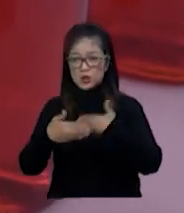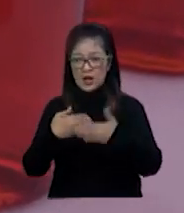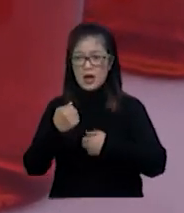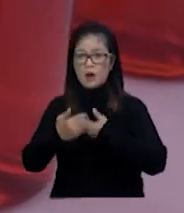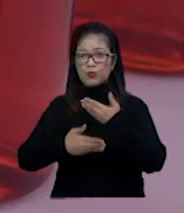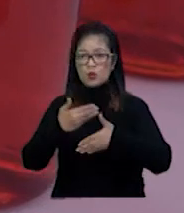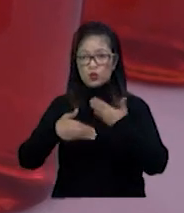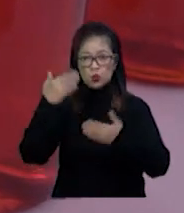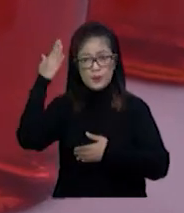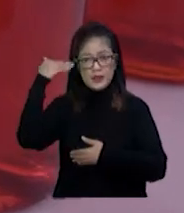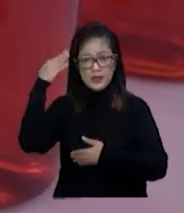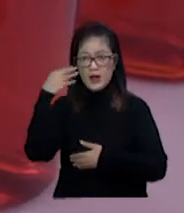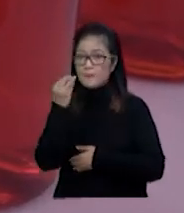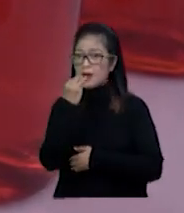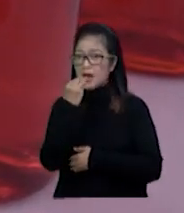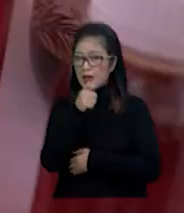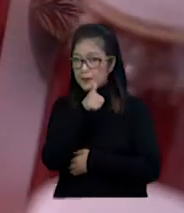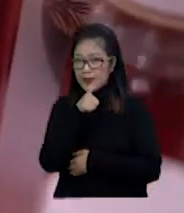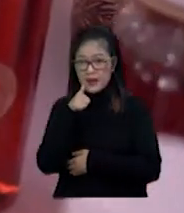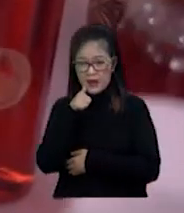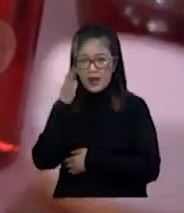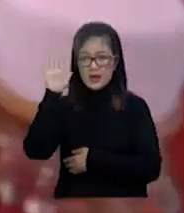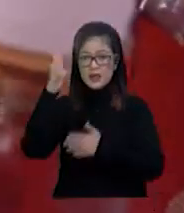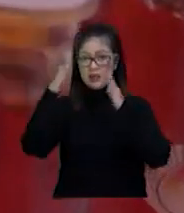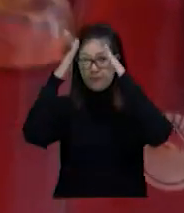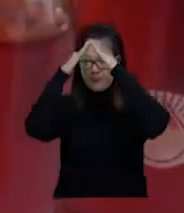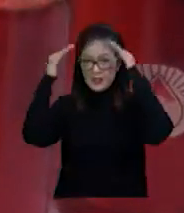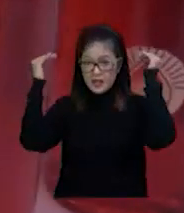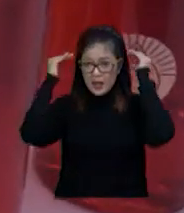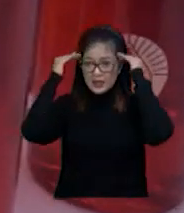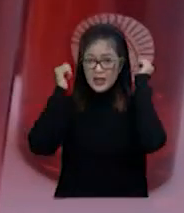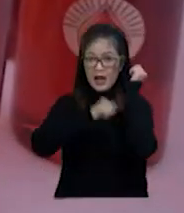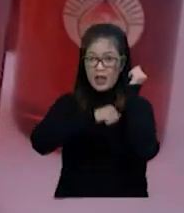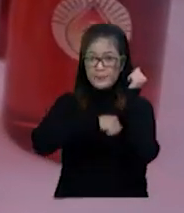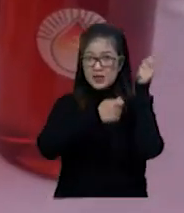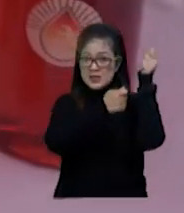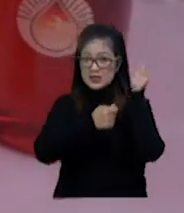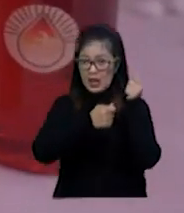koperasi petani sawit yang akan memproduksinya dari Jakarta Ade Firmansyah